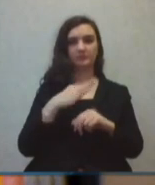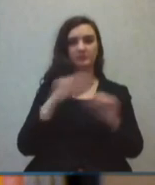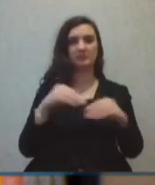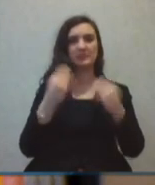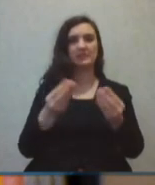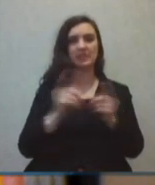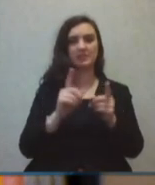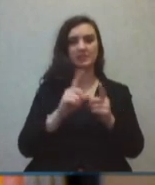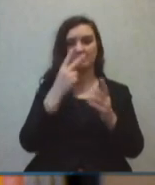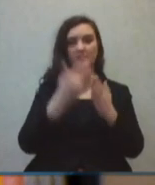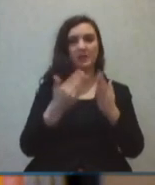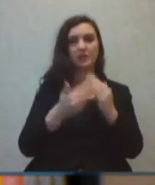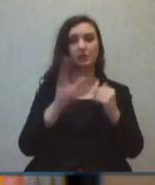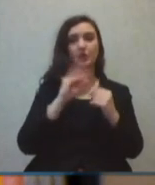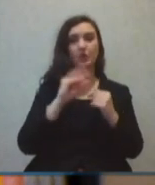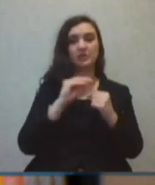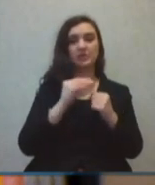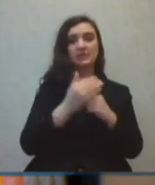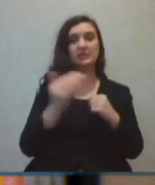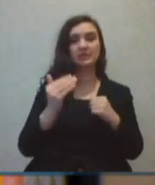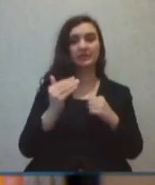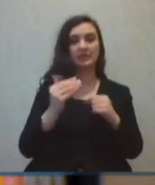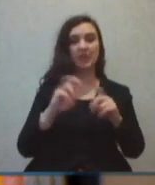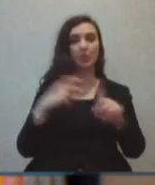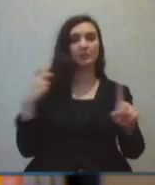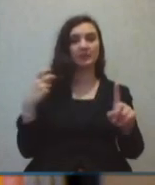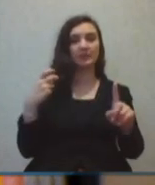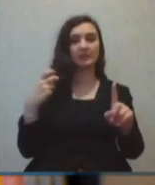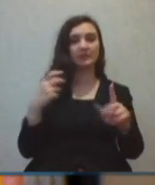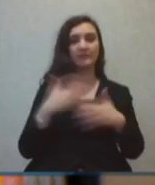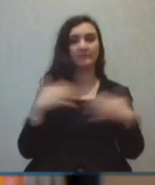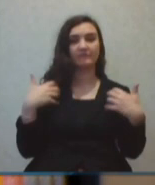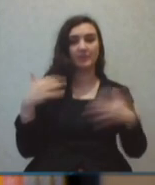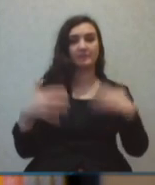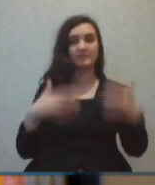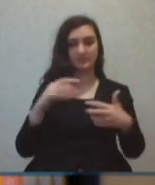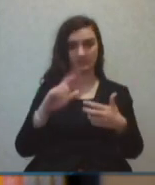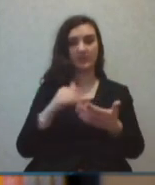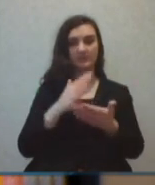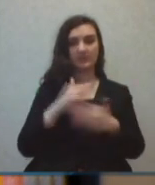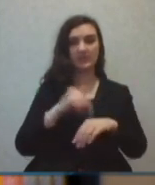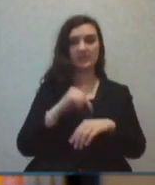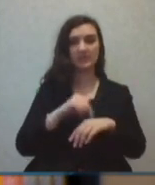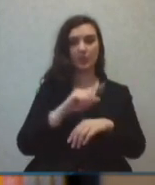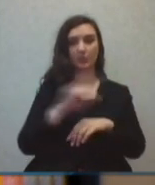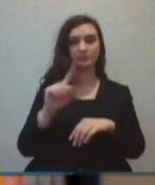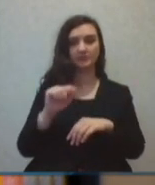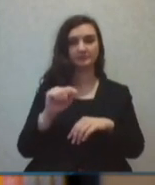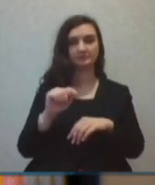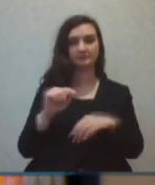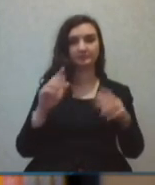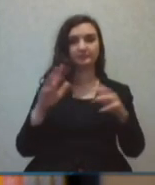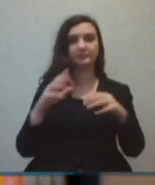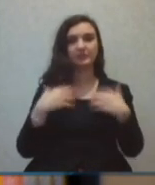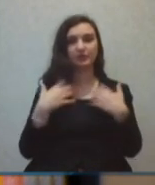მიმიცია ესეთი მაგალითი, როდესაც თქვენ გაურბიხართ ვეფხვს და გაქვთ განცდა, რომ